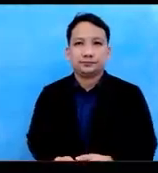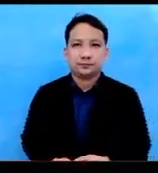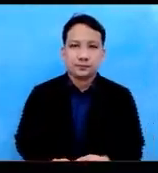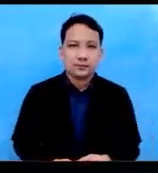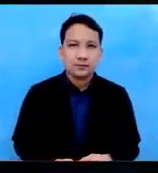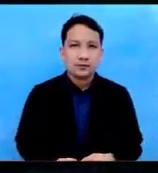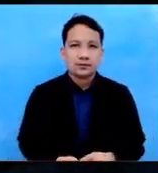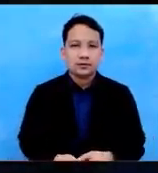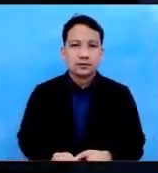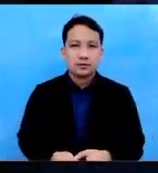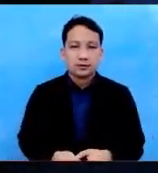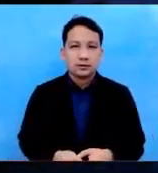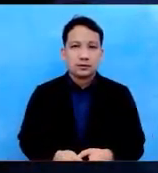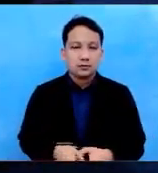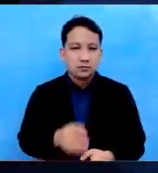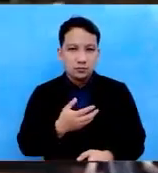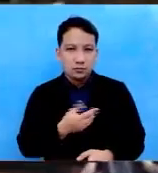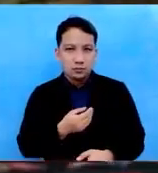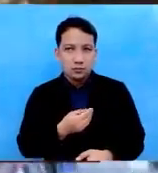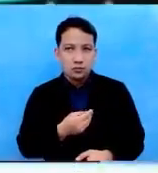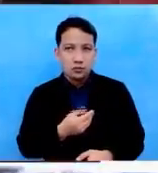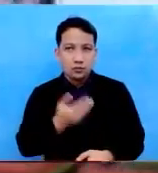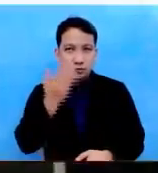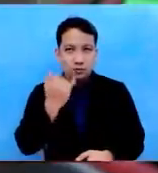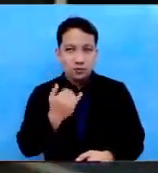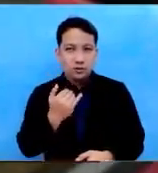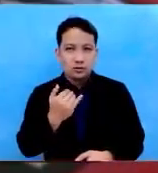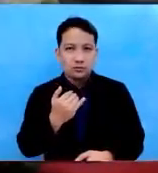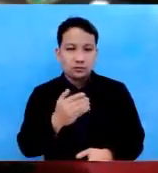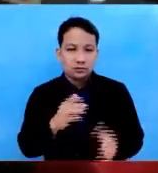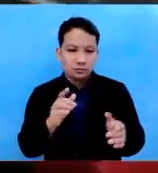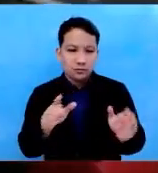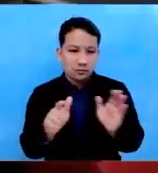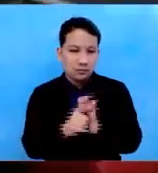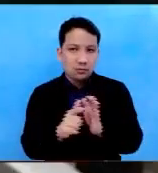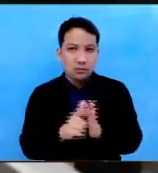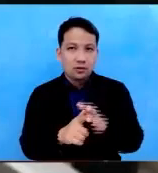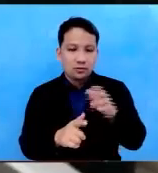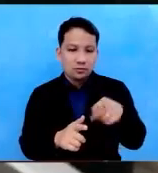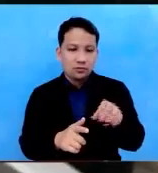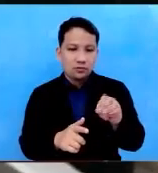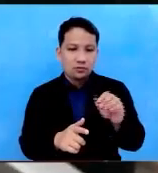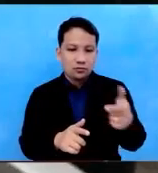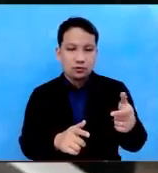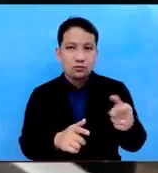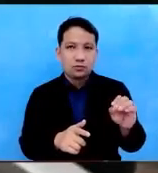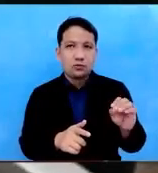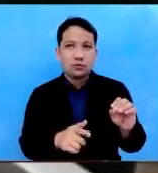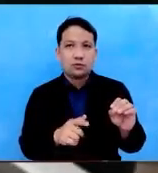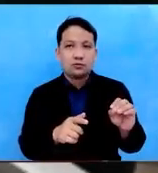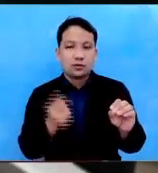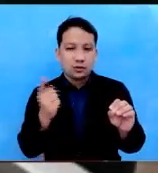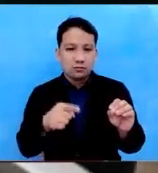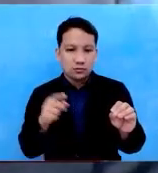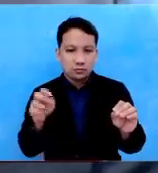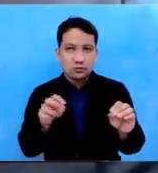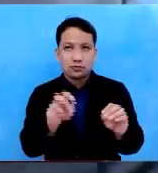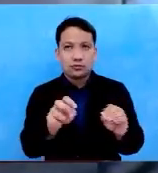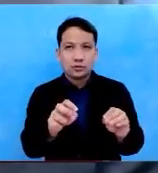sa naging pangamba sa kinukonsiderang total ban sa Philippine offshore gaming operations ay ang epekto nito sa